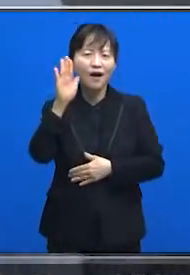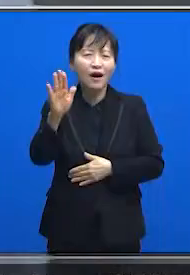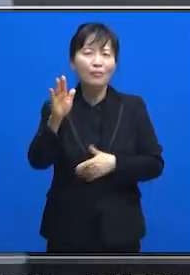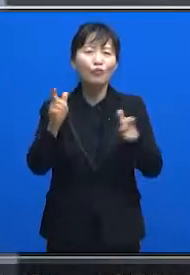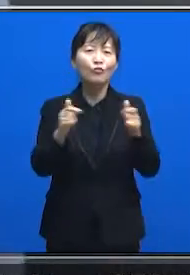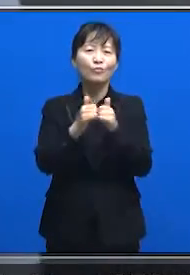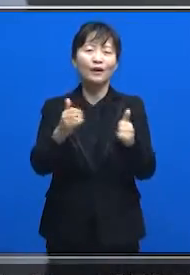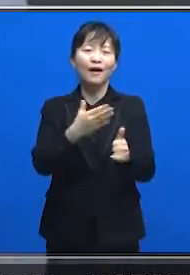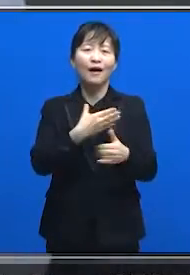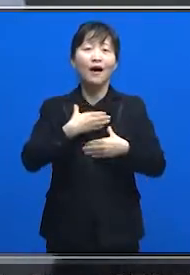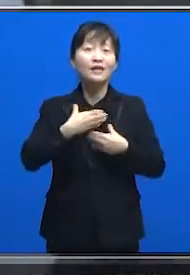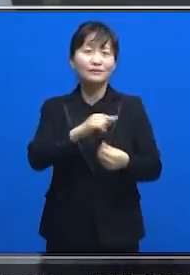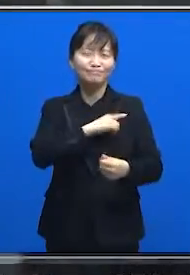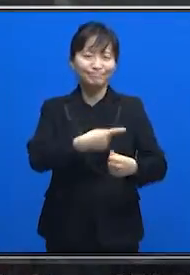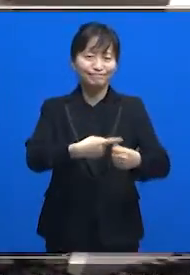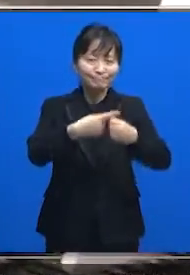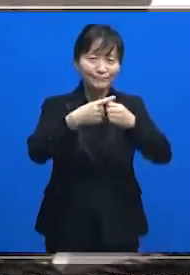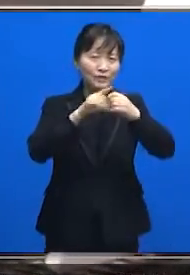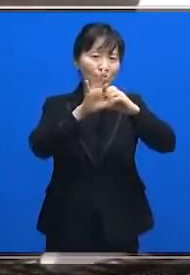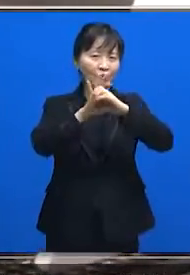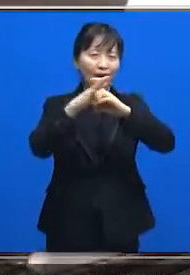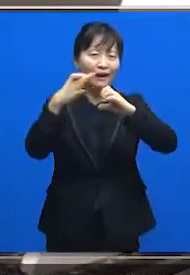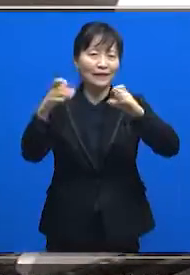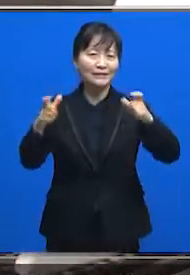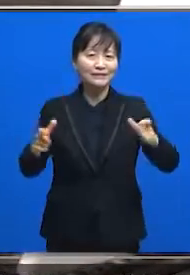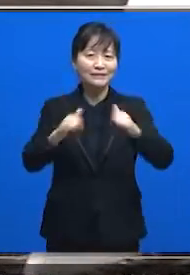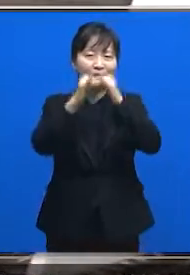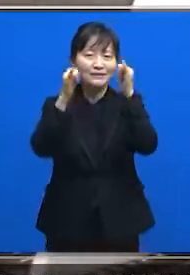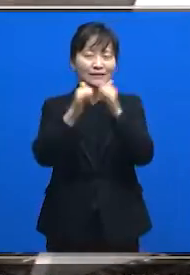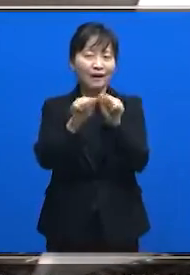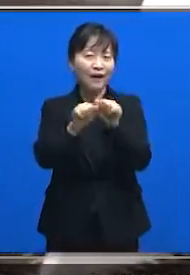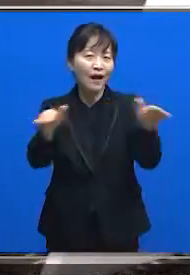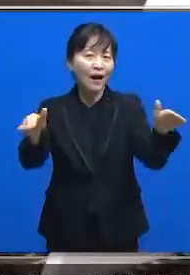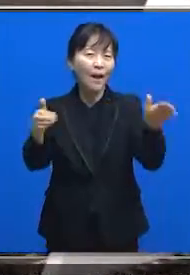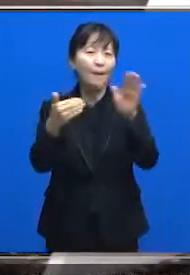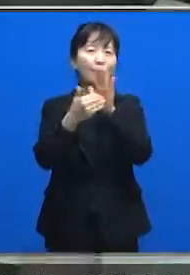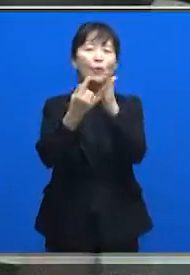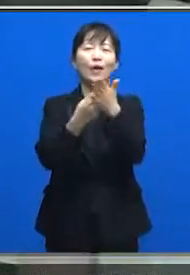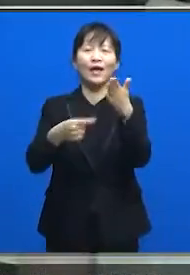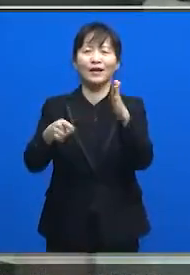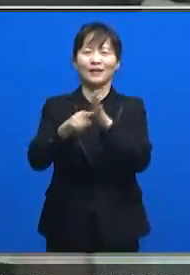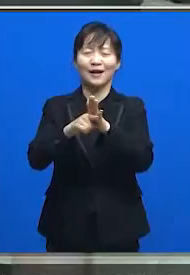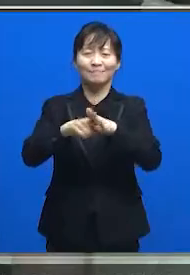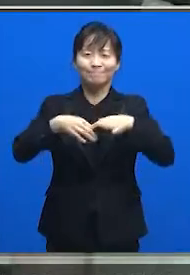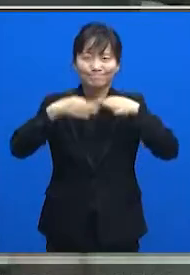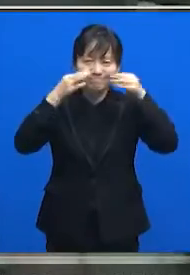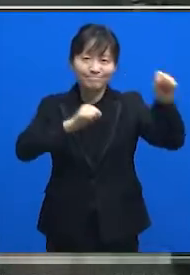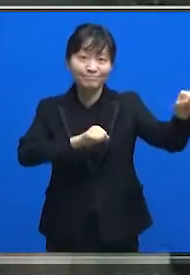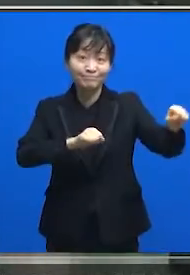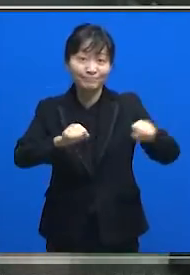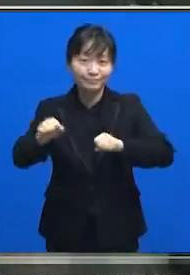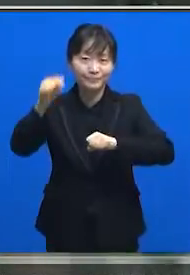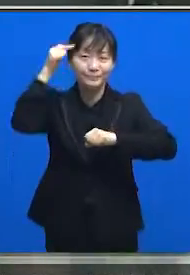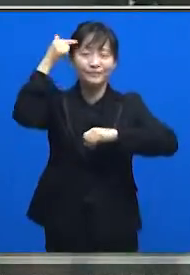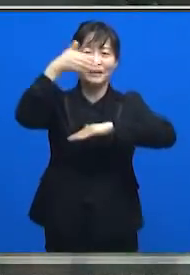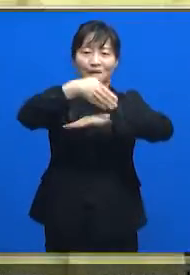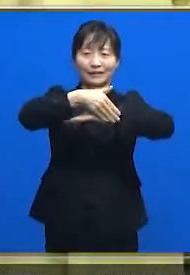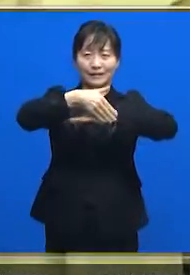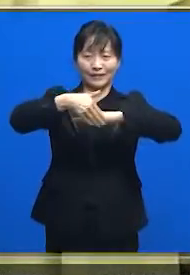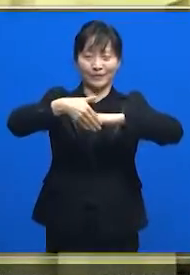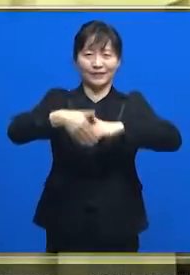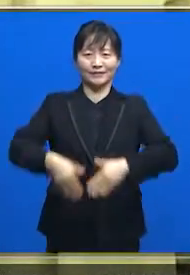우리 군은 앞으로도 구민 안전을 최우선으로 코로나 일고의 지역사회 확산 방지를 위해 총력을 다한다는